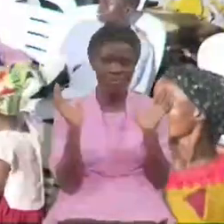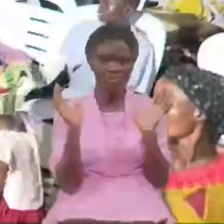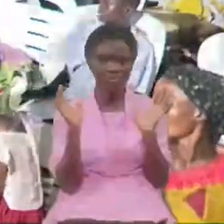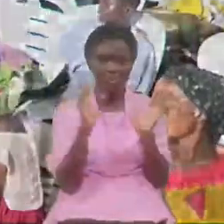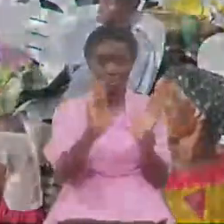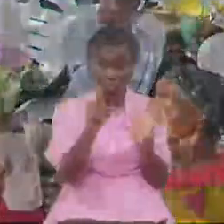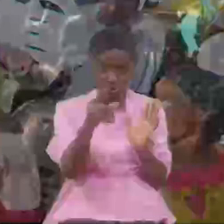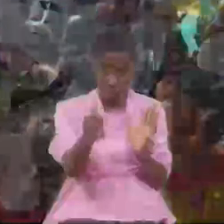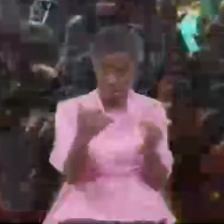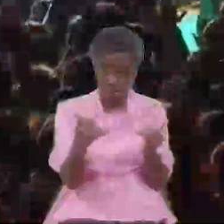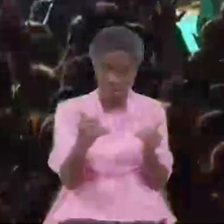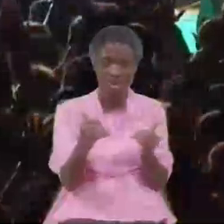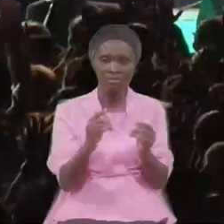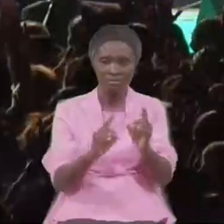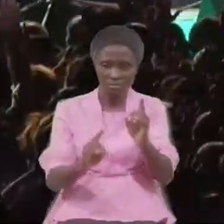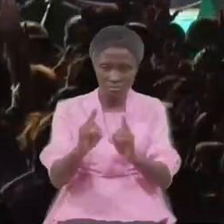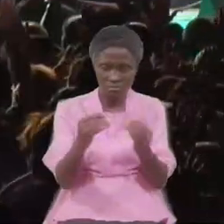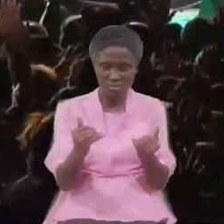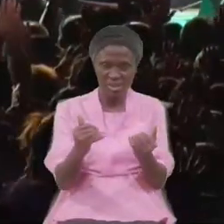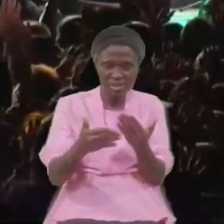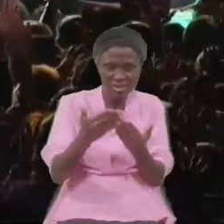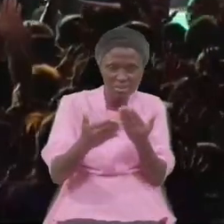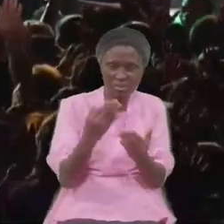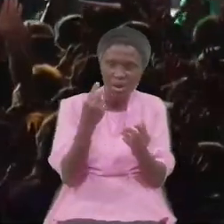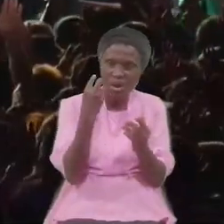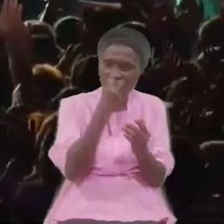parlez au Seigneur que Seigneur, je suis pécheur.